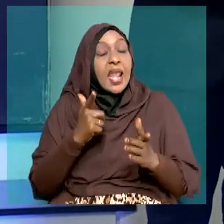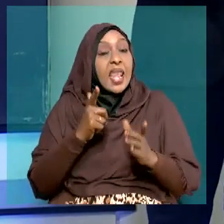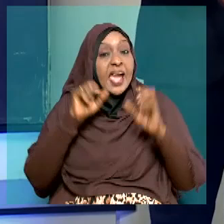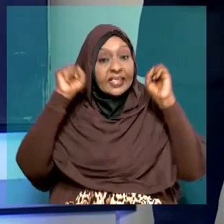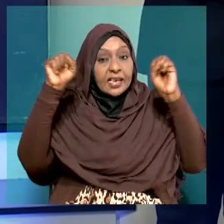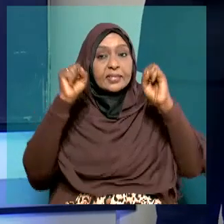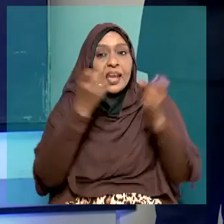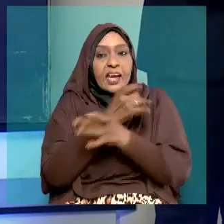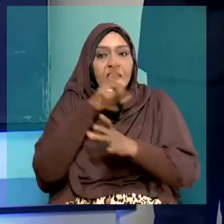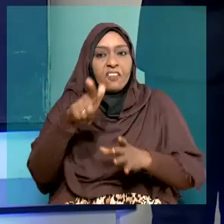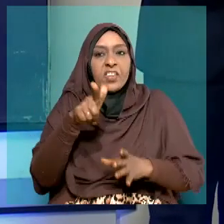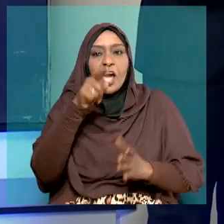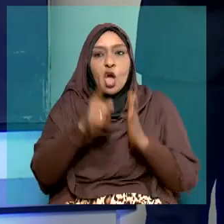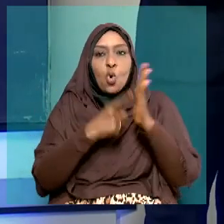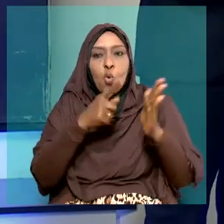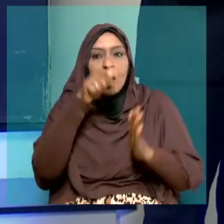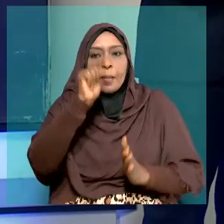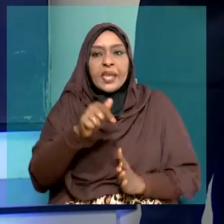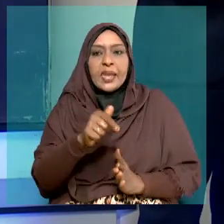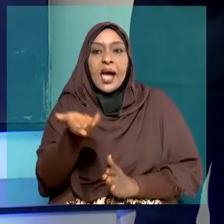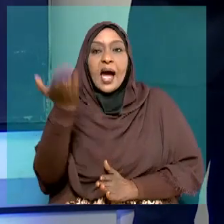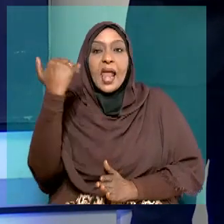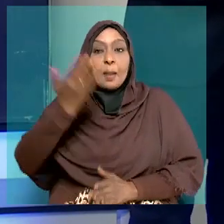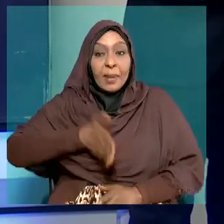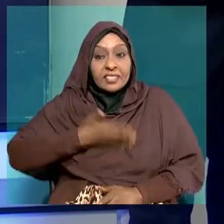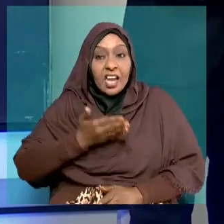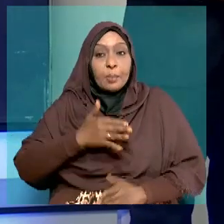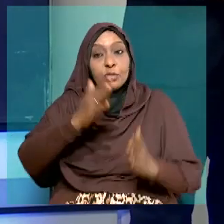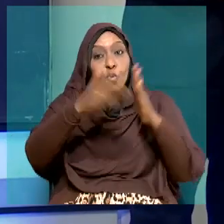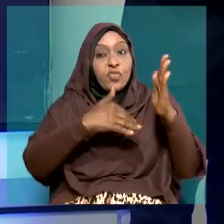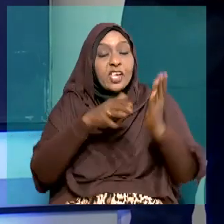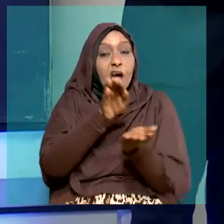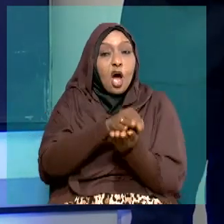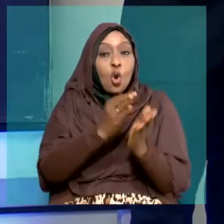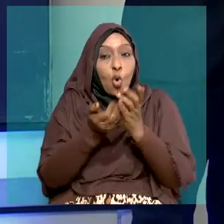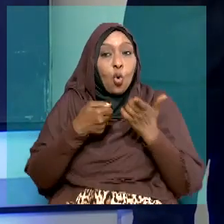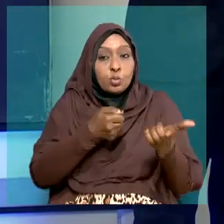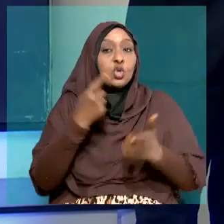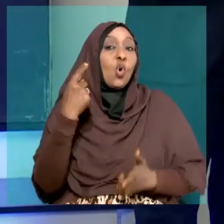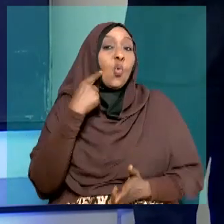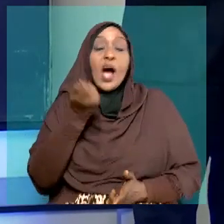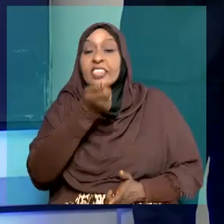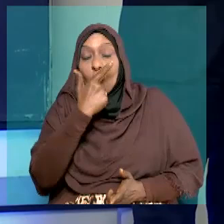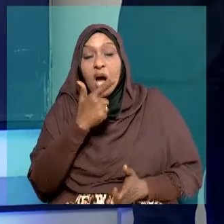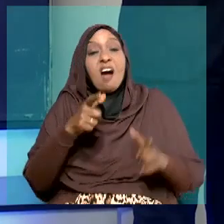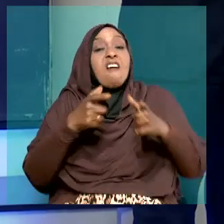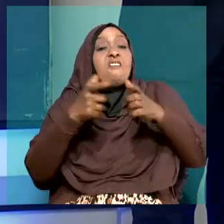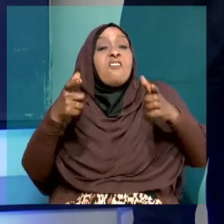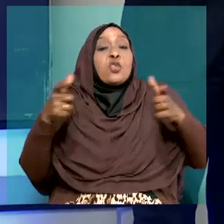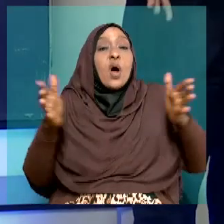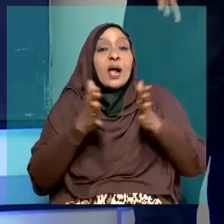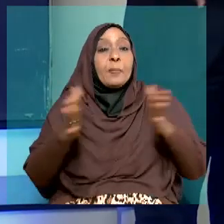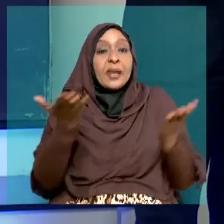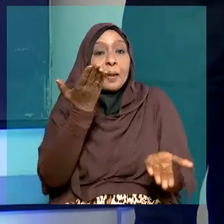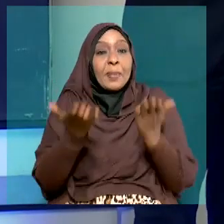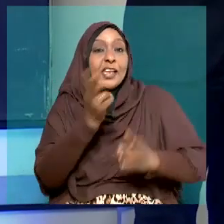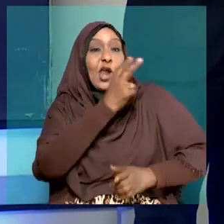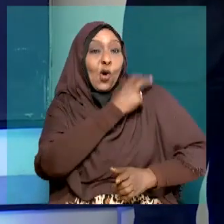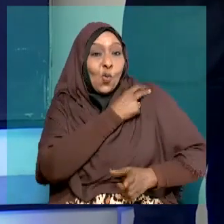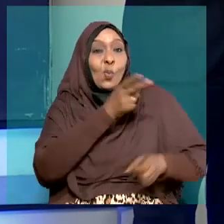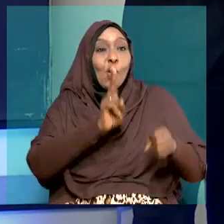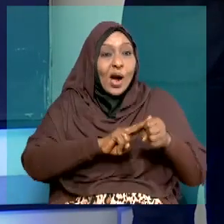في نسختها الأولى المرتبطة بالمطالب توفير الخبز والوقود والدواء وجود فجوة كبيرة بين السلطة